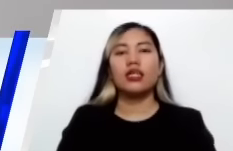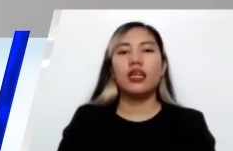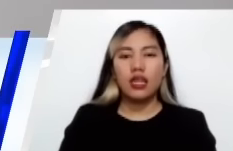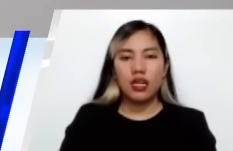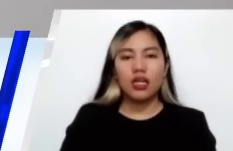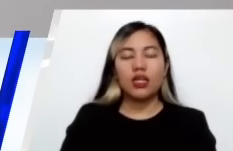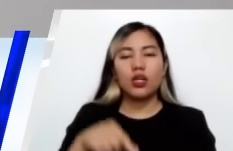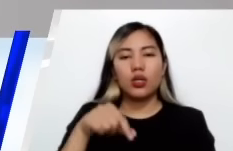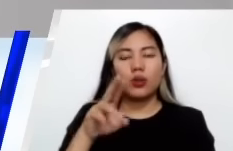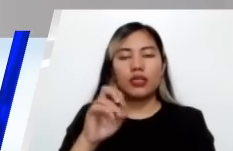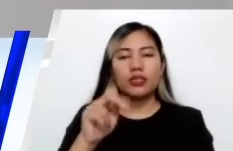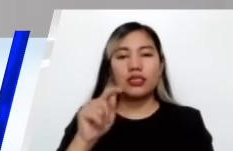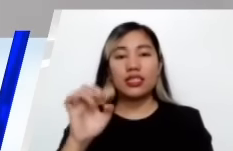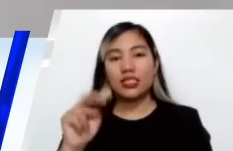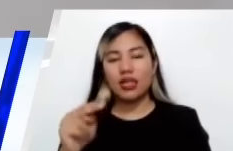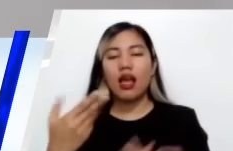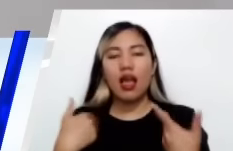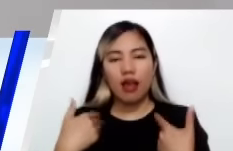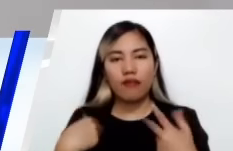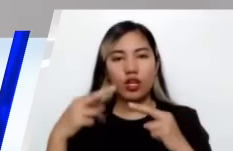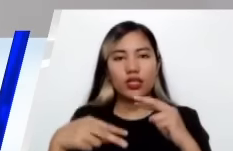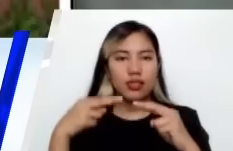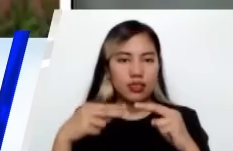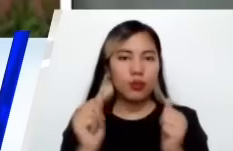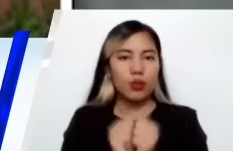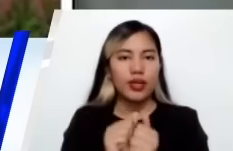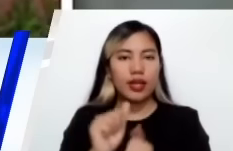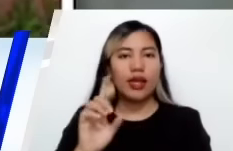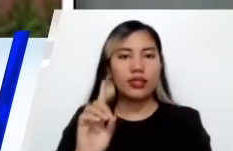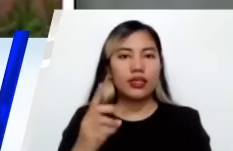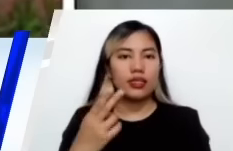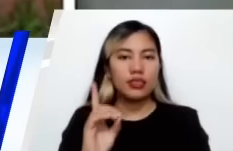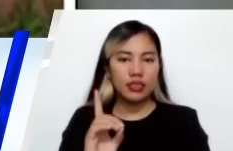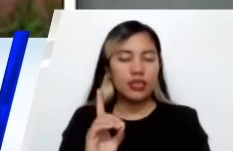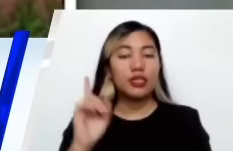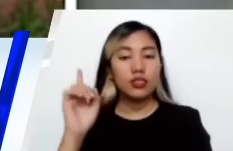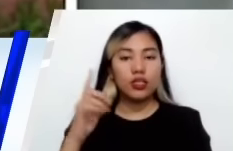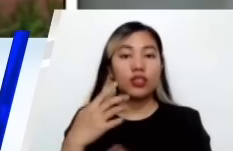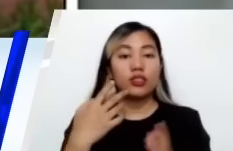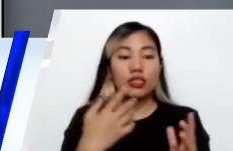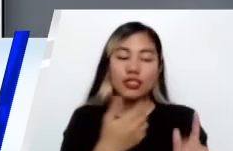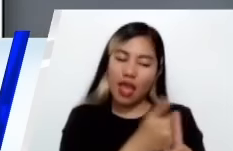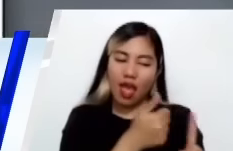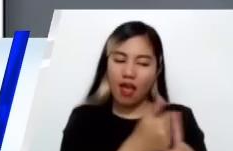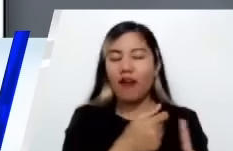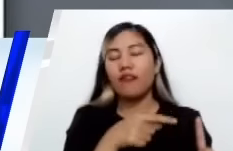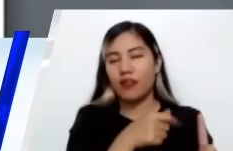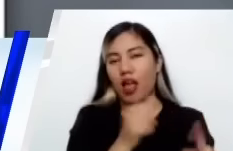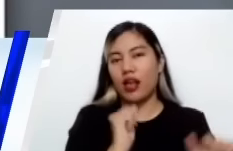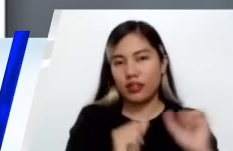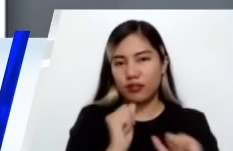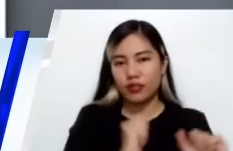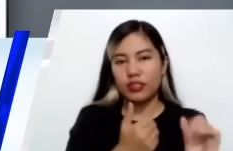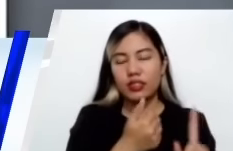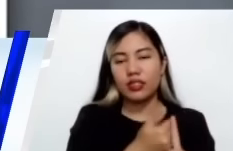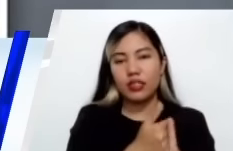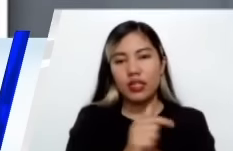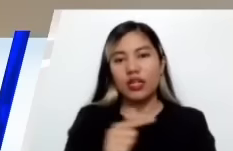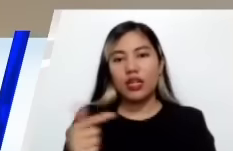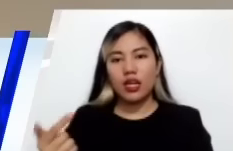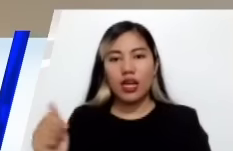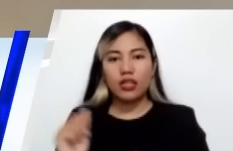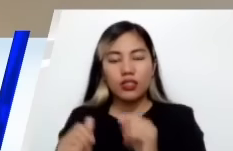autism spectrum. Si Mommy Candy mismo ang gaganap bilang sarili niya. Sina Sparkle Stars Ewan Mikael at Will Ashley